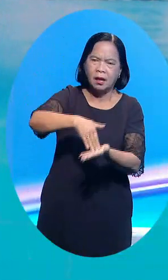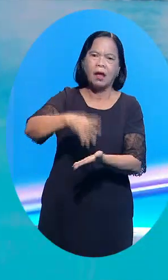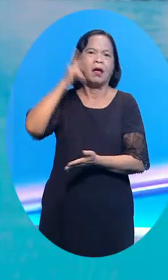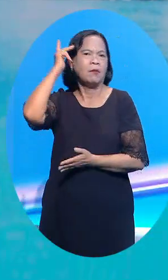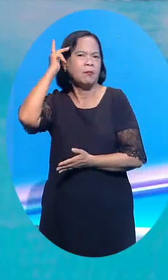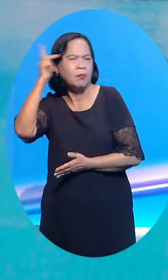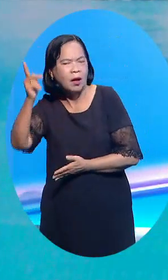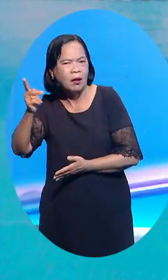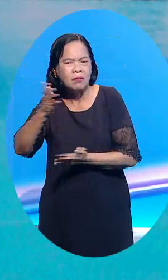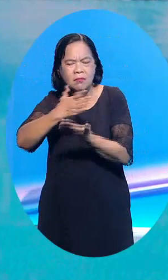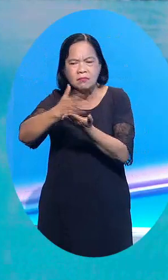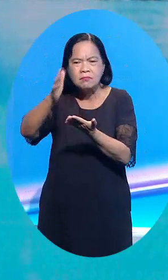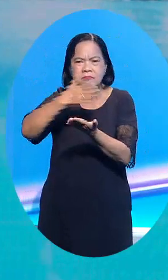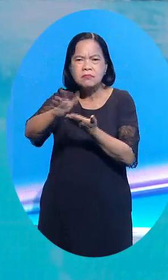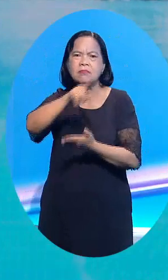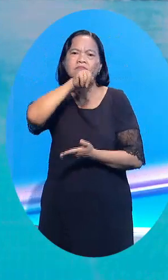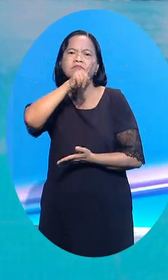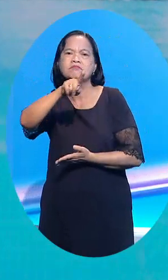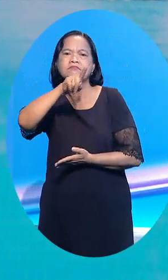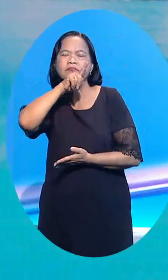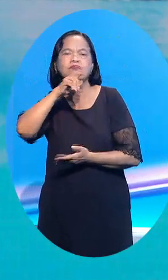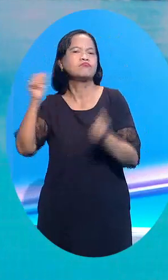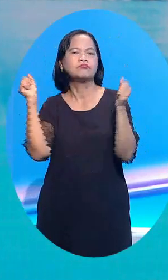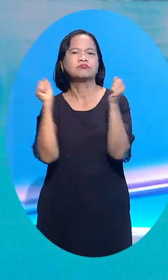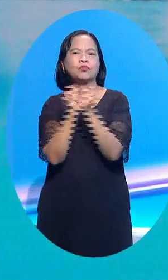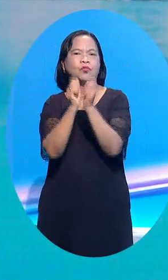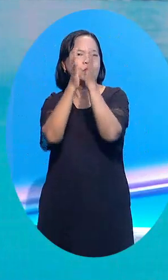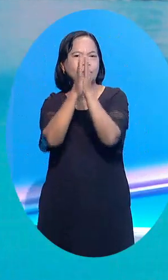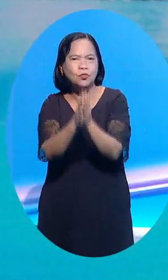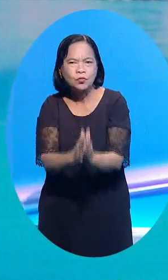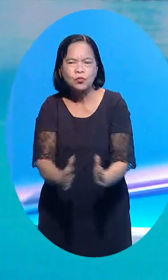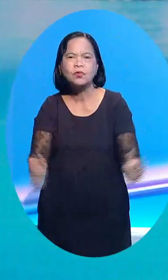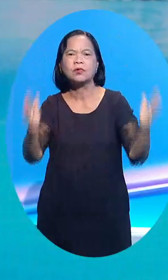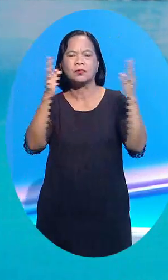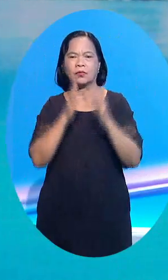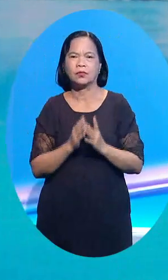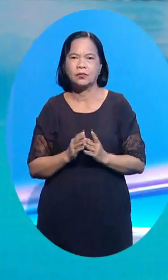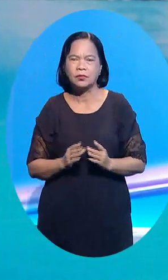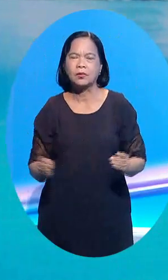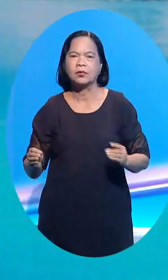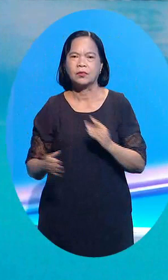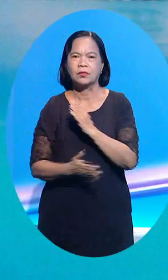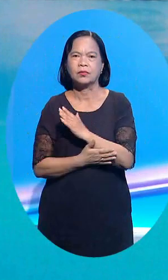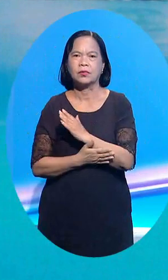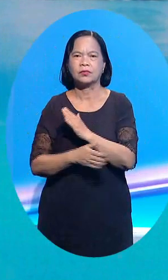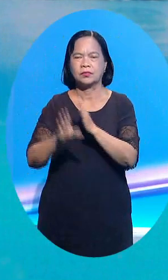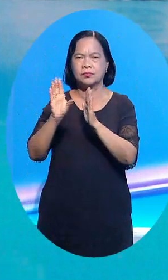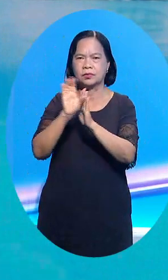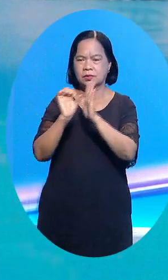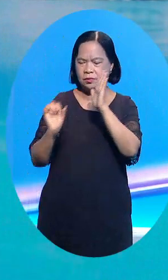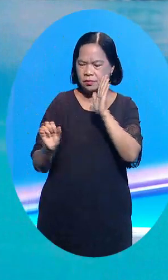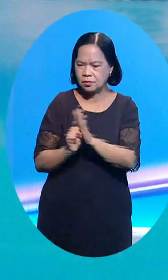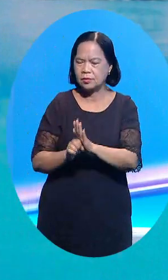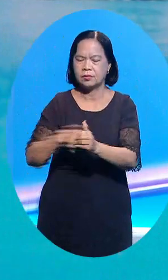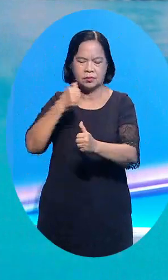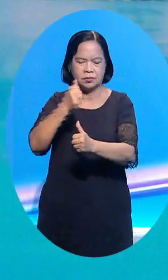đó không thể tháo gỡ bằng một giải pháp mà cần sự đồng bộ của nhiều giải pháp, cả tự lực của doanh nghiệp và trợ lực từ cơ chế chính sách hỗ trợ của